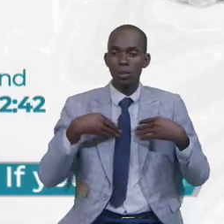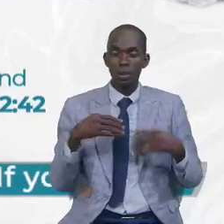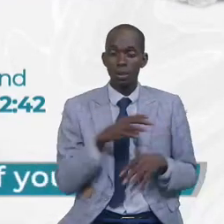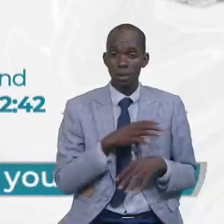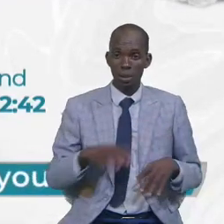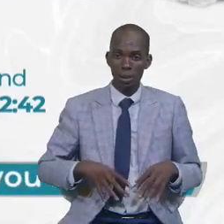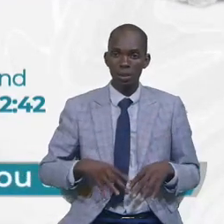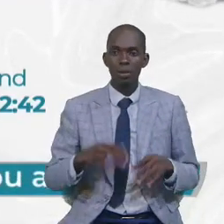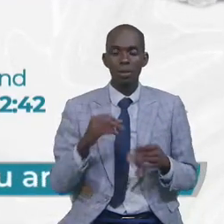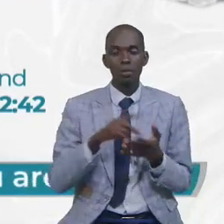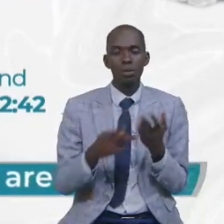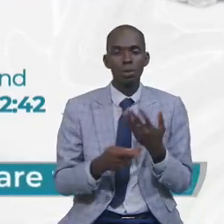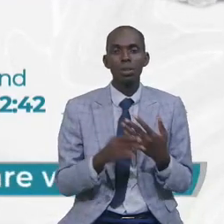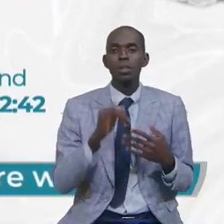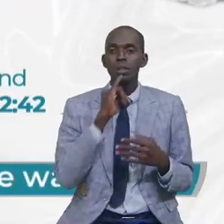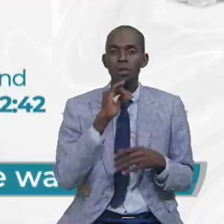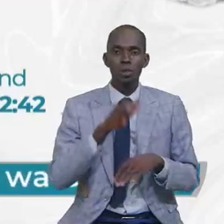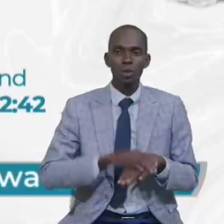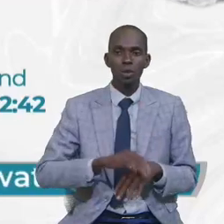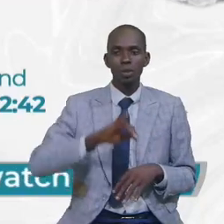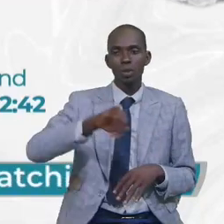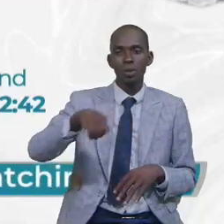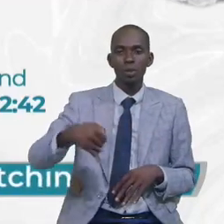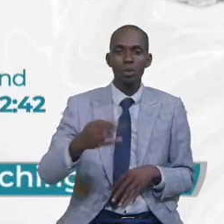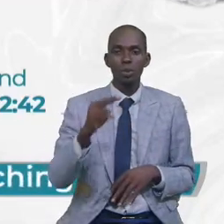le dimanche 2 juin 2023